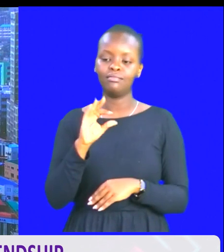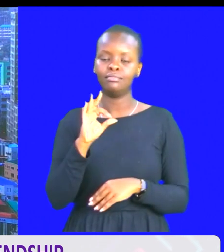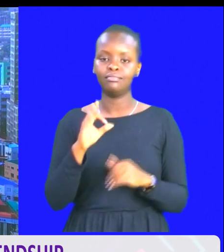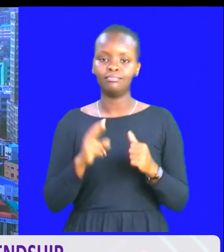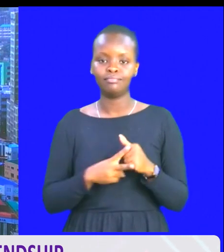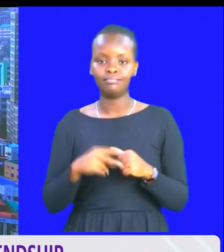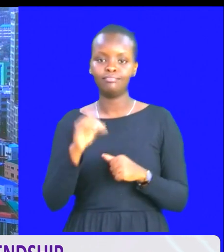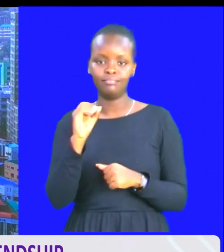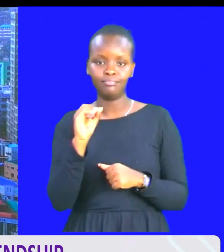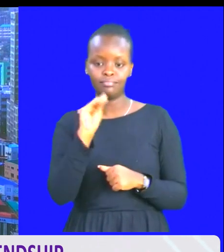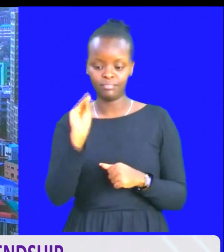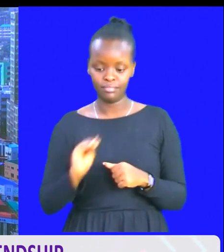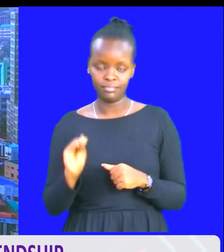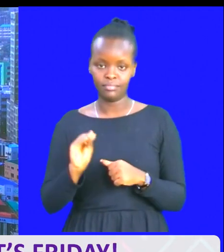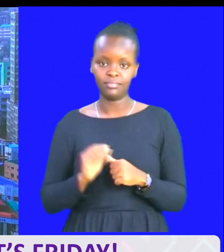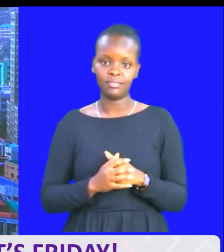or the man or the house.